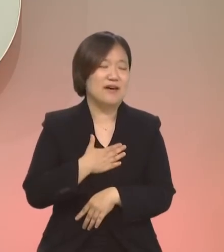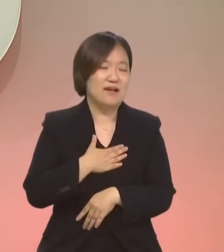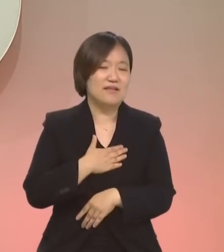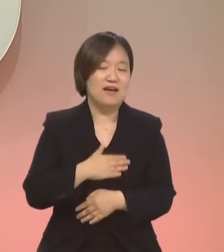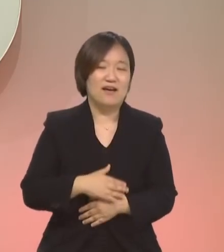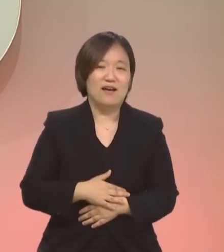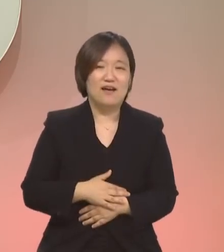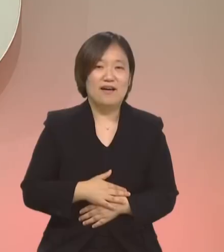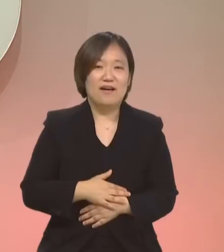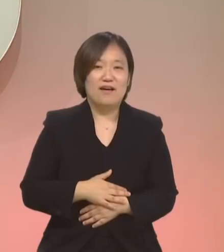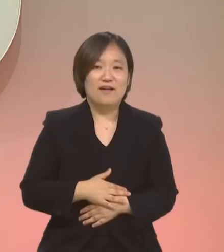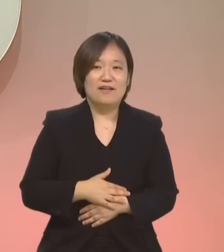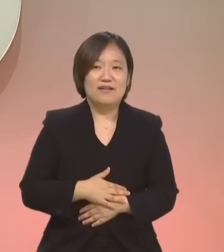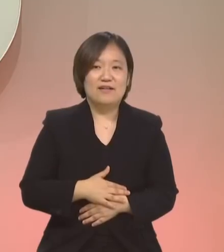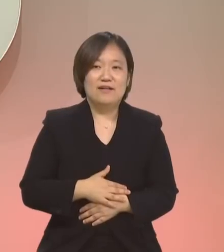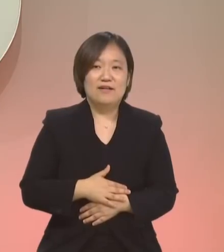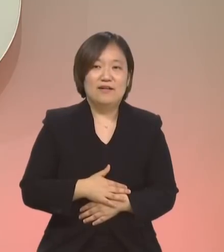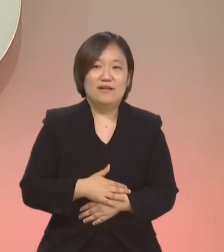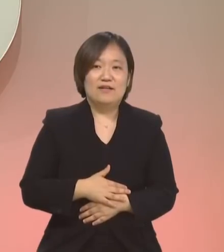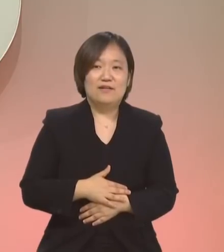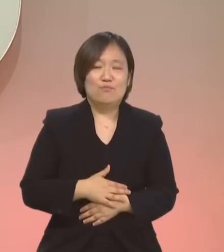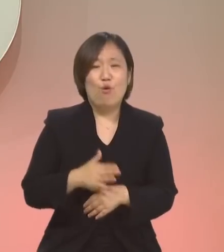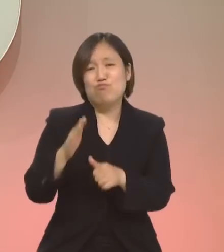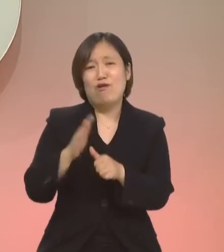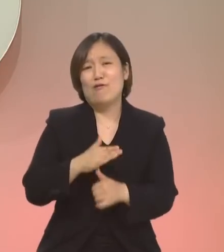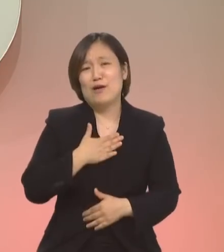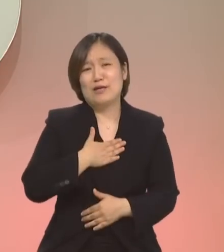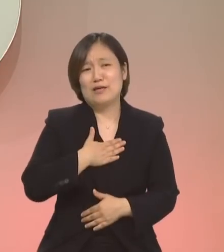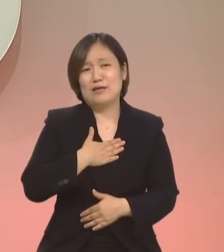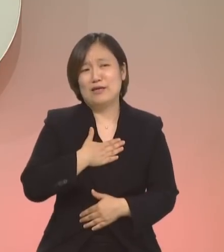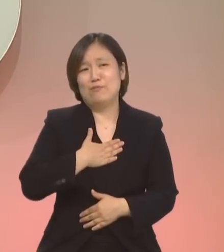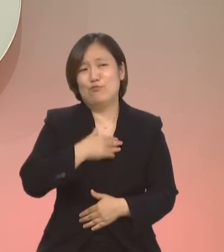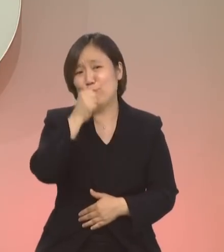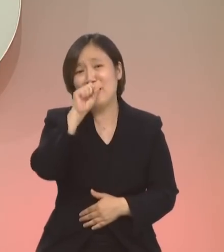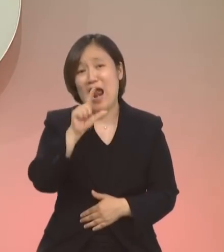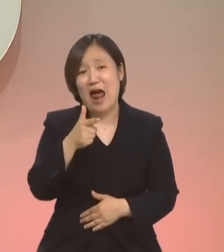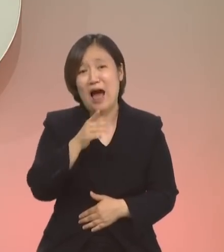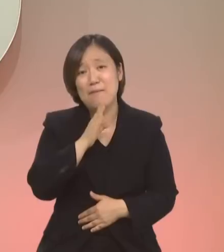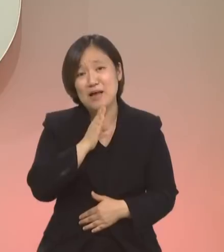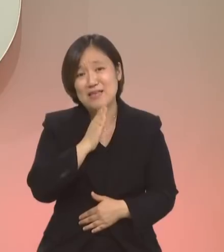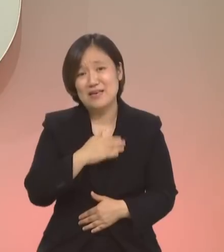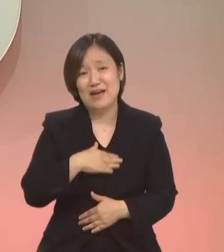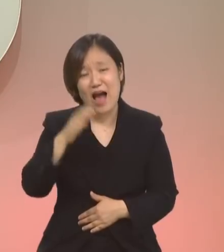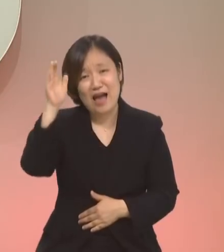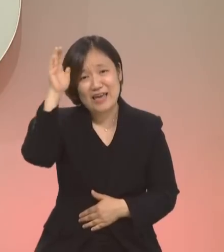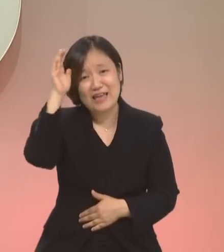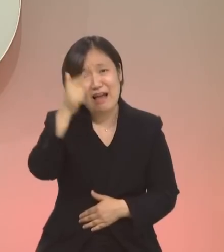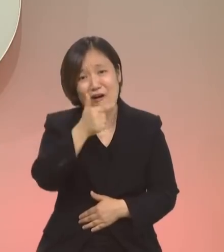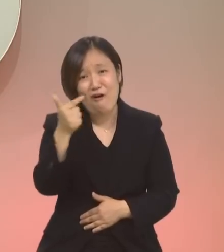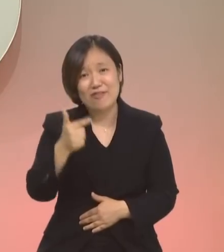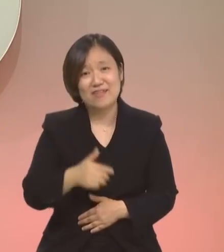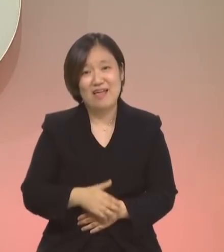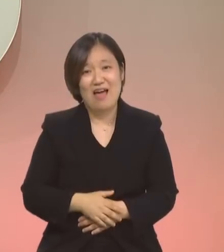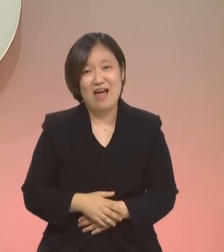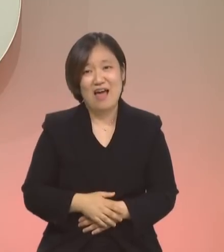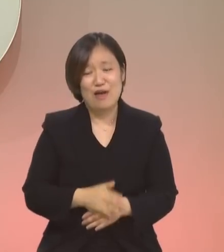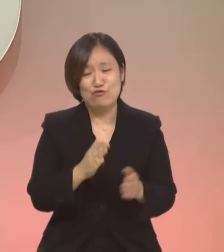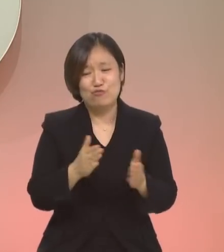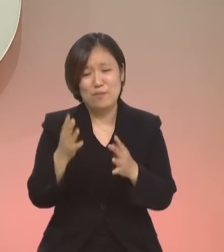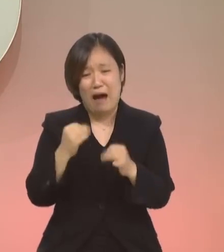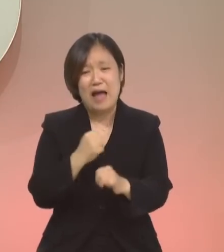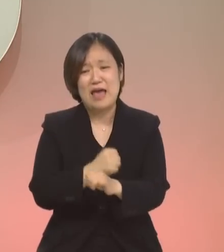그렇게 이제 알고 있었는데 불합격하니까 뭐 기분이 좋지 않겠죠 아 그래도 기대를 많이 했는데 준비도 많이 했는데